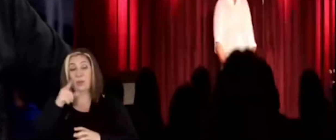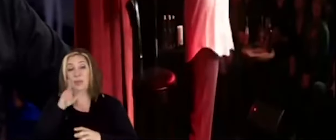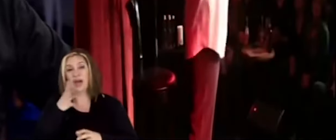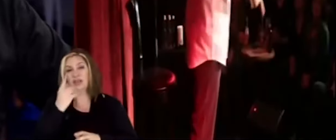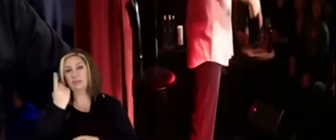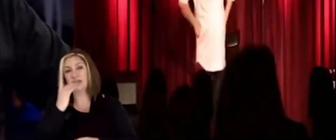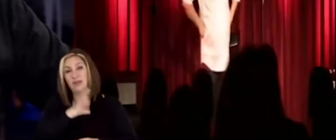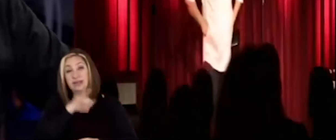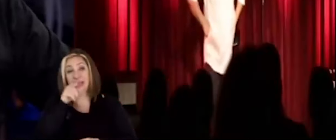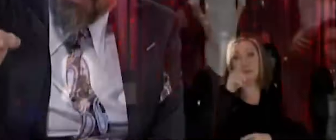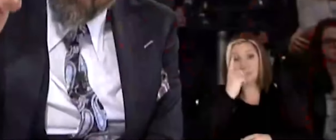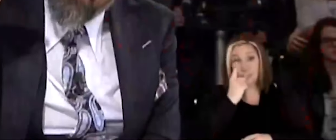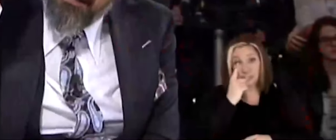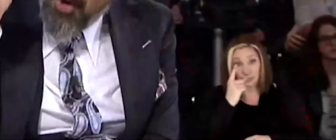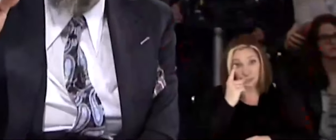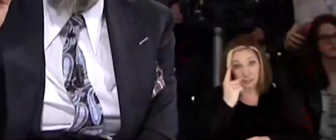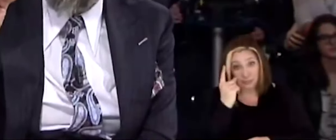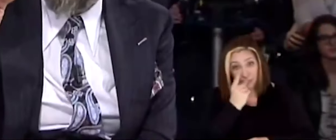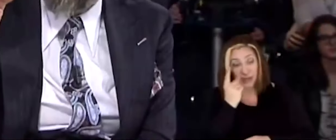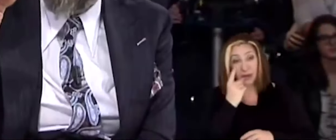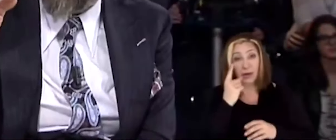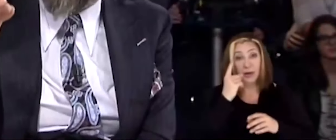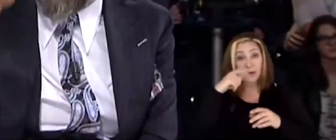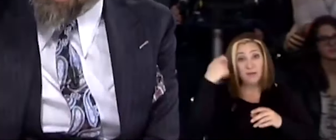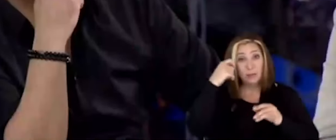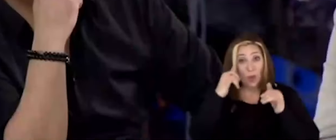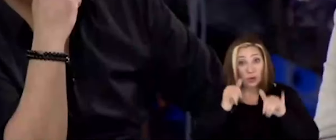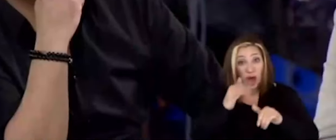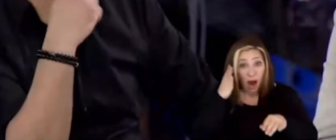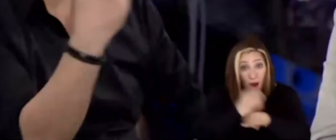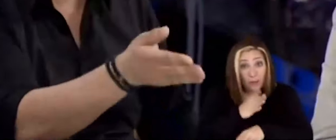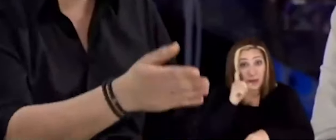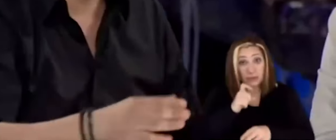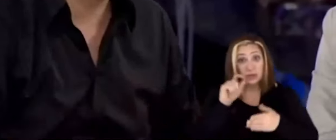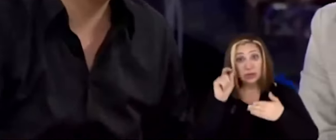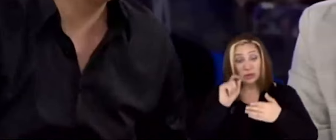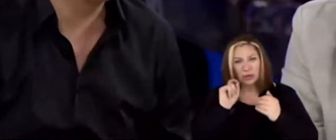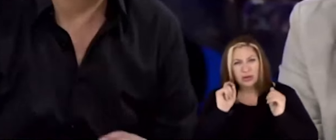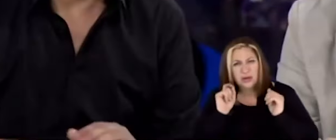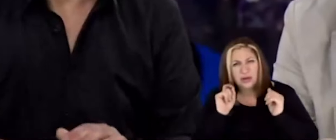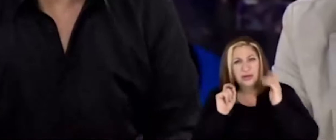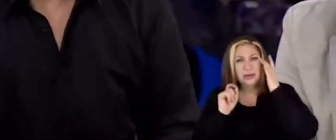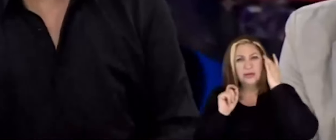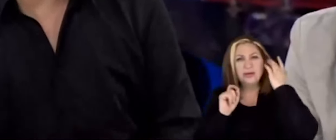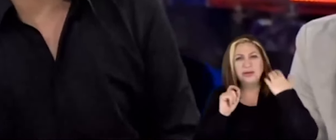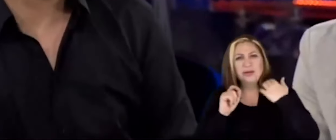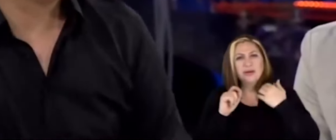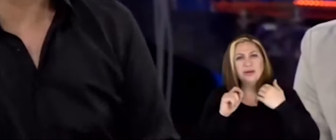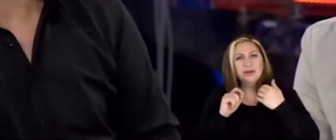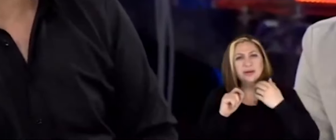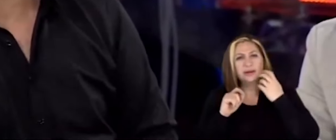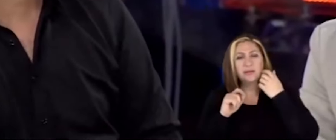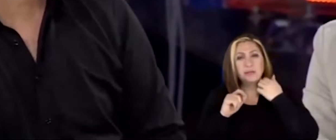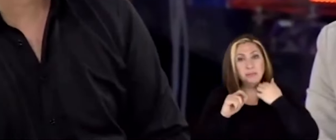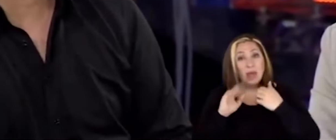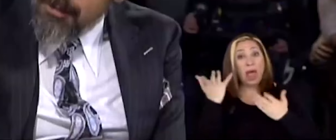bir acayip bir şey var. Evet. Sen şimdi bir Bollywood filminde mi oynayacaksın? Evet. Harbiden. Yazıp yönetip oynayacağım. Nasıl? Hem de.